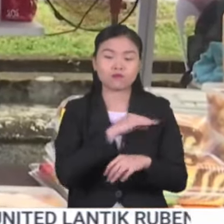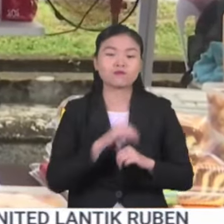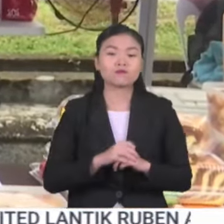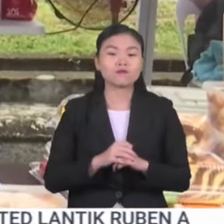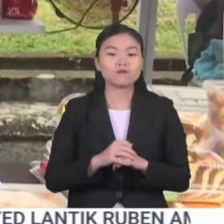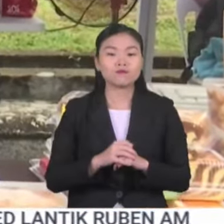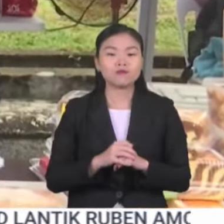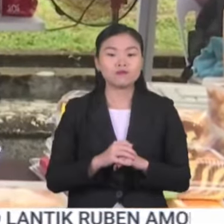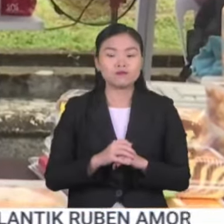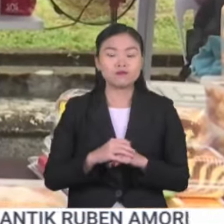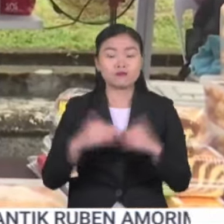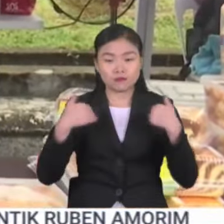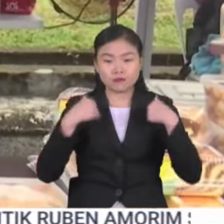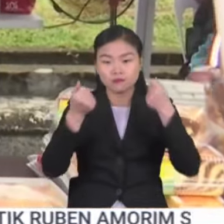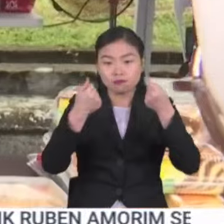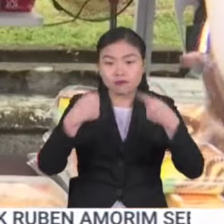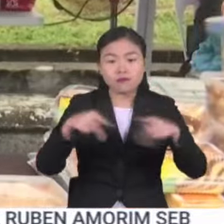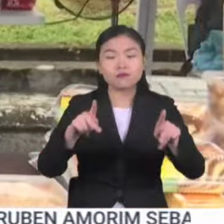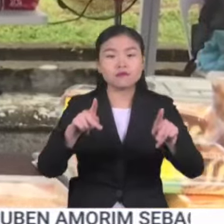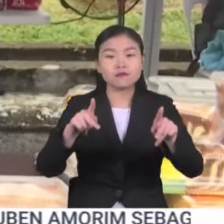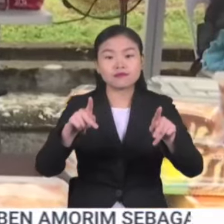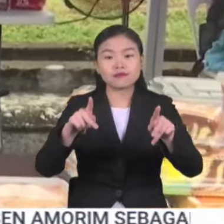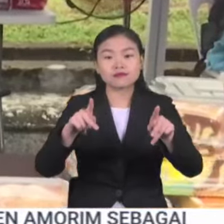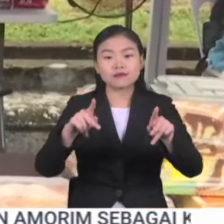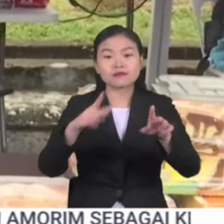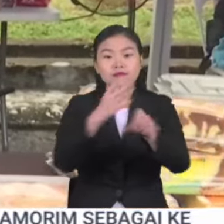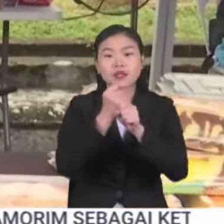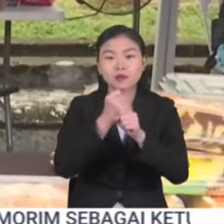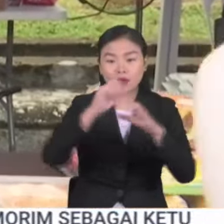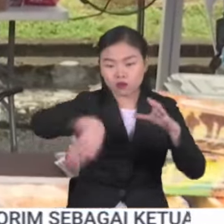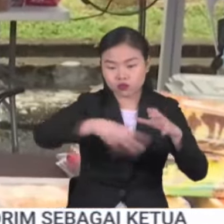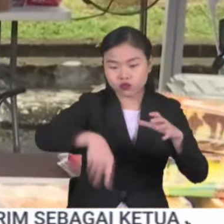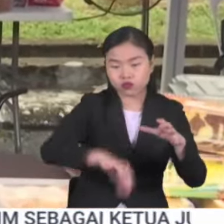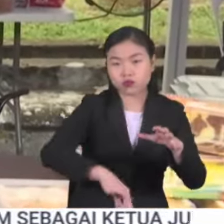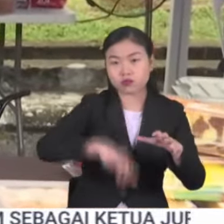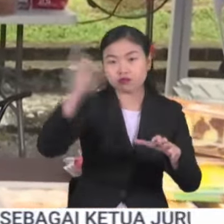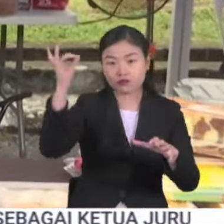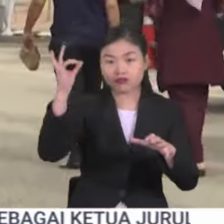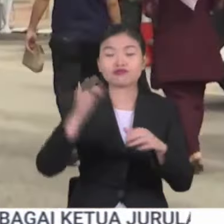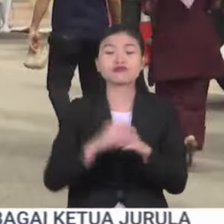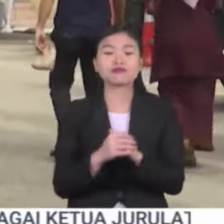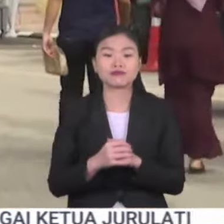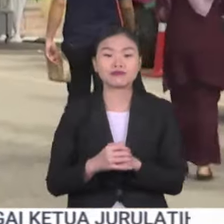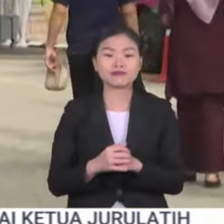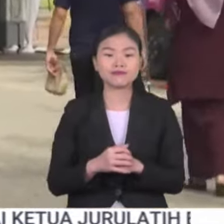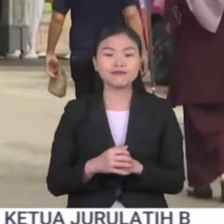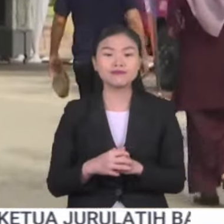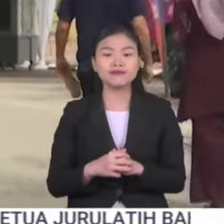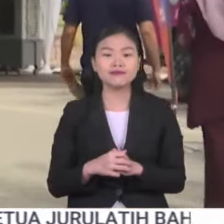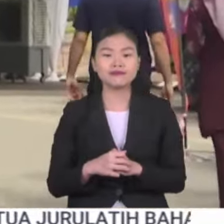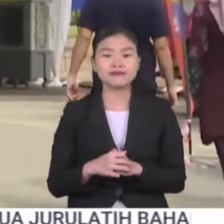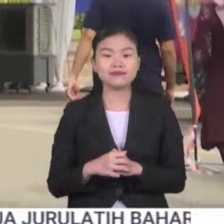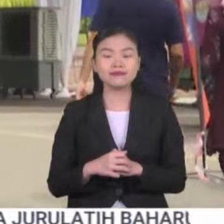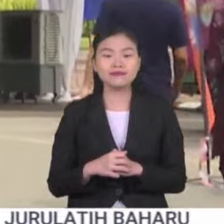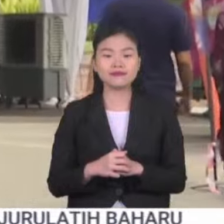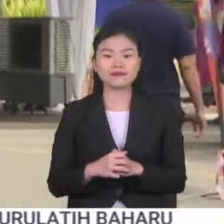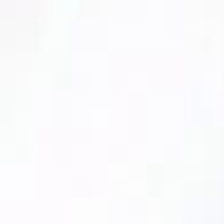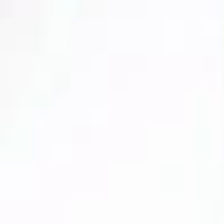juga mereka ada peluang. Peluang untuk mendapat cabutan bertuah dan sebagainya.